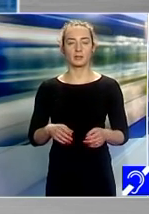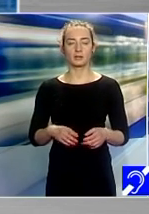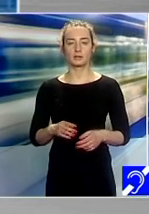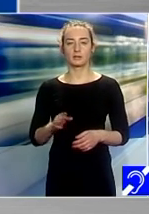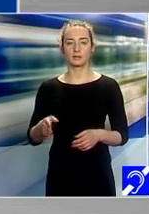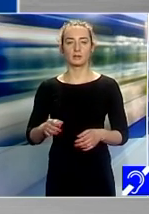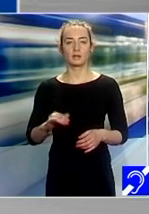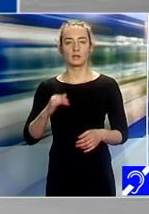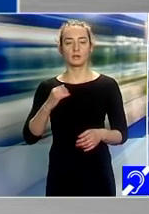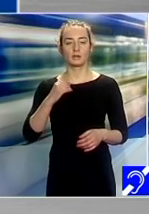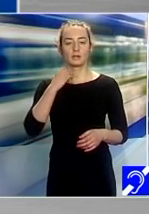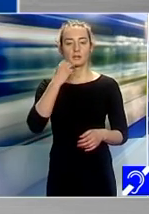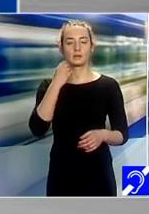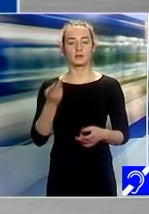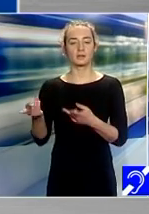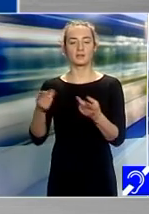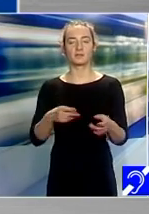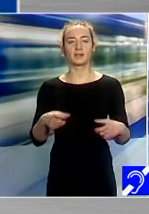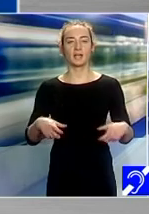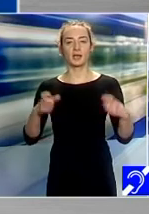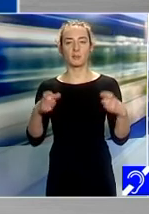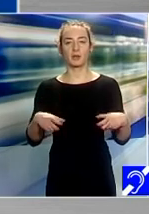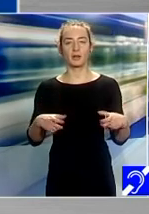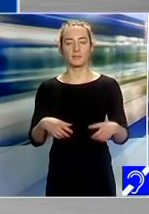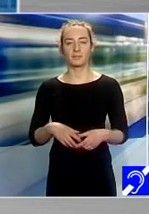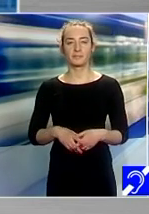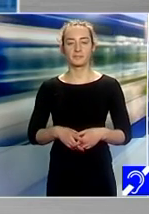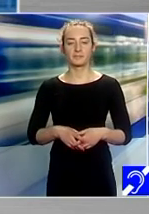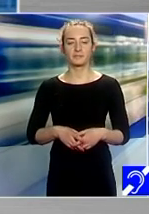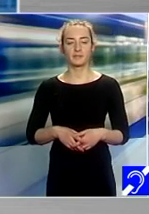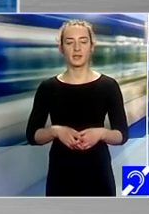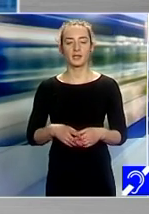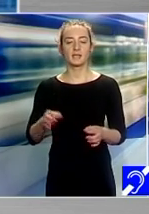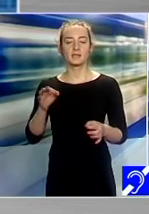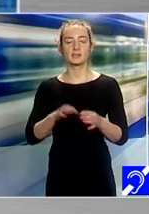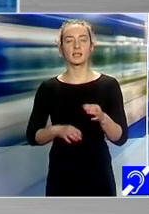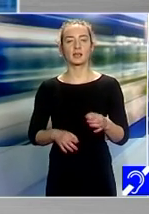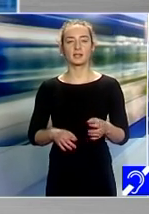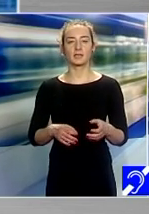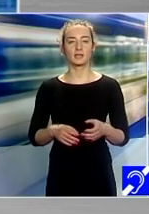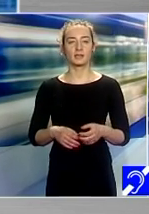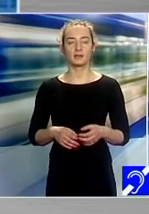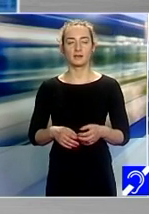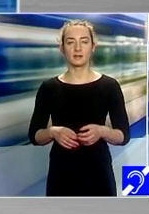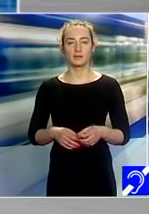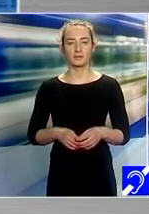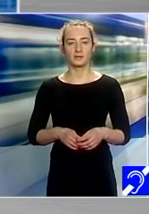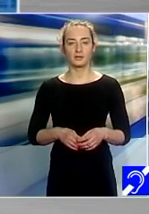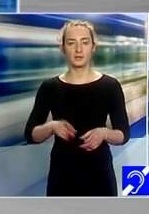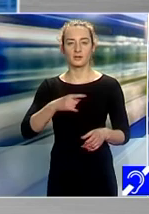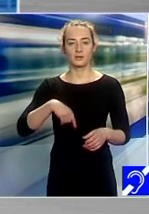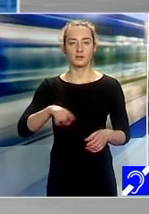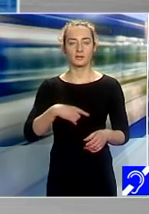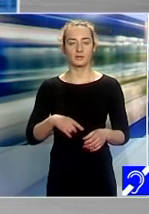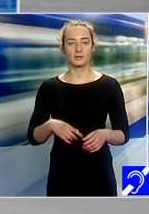Bun. Când vine camera hiperbară la Cluj? Iarăși, astea sunt secrete. Astea sunt secrete, deci noi